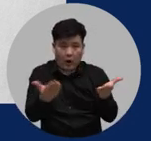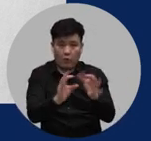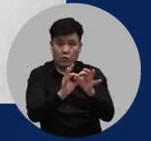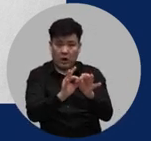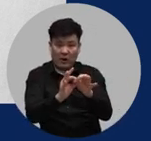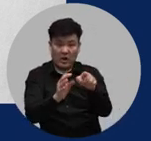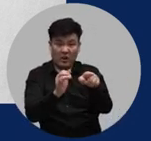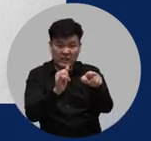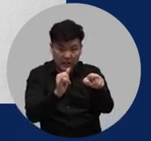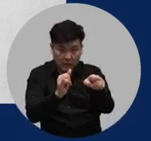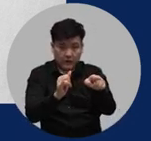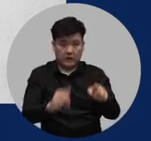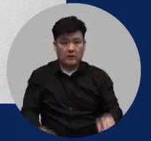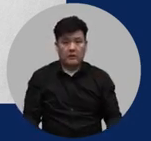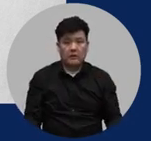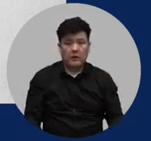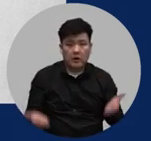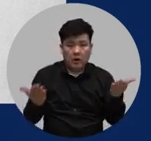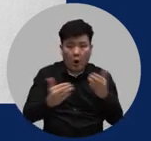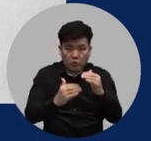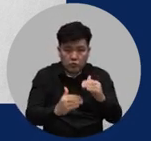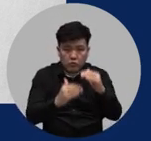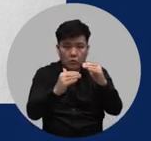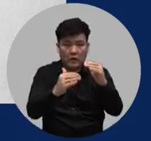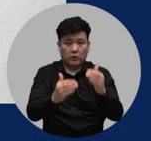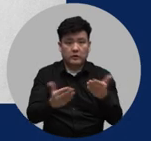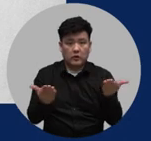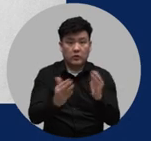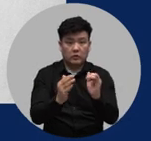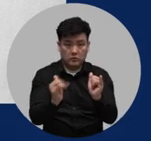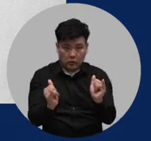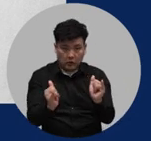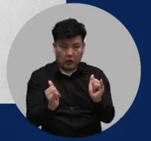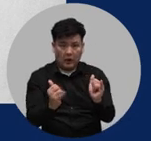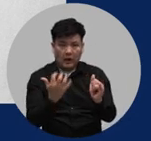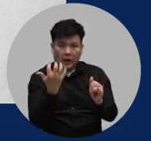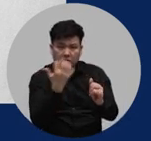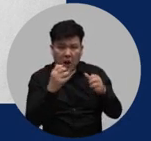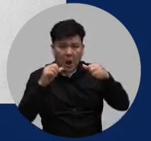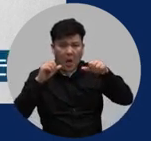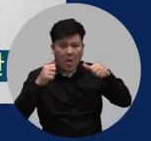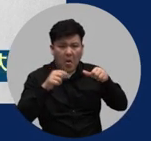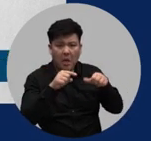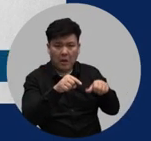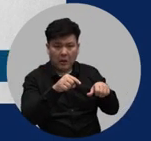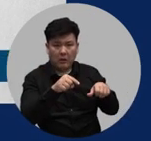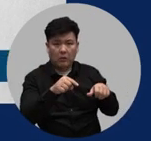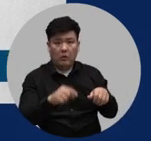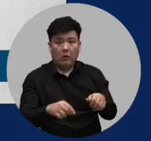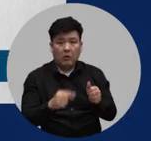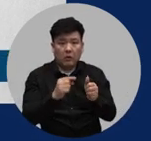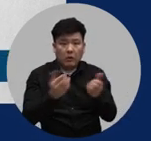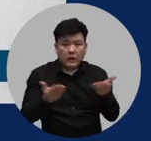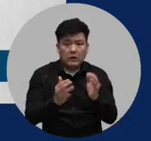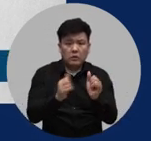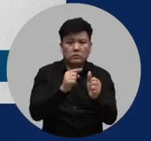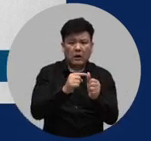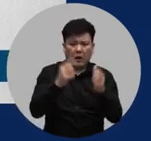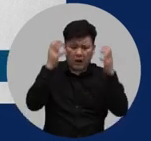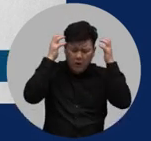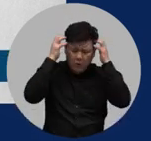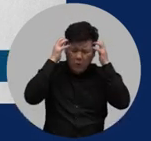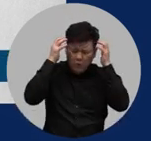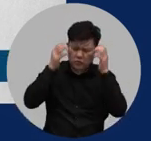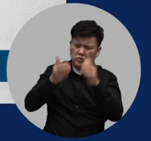밀접한 관련이 있는 자가 업무 수행 과정에서 근로자에게 성희롱을 하고 해당 근로자가 그로 인한 고충